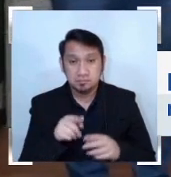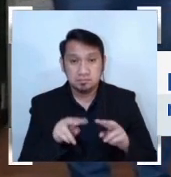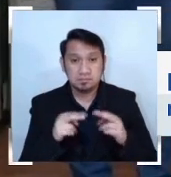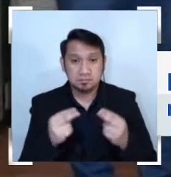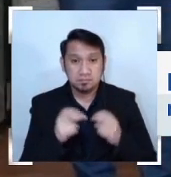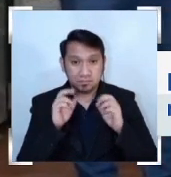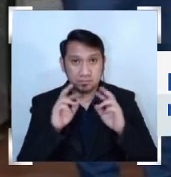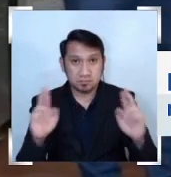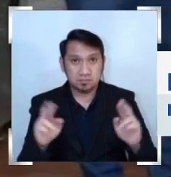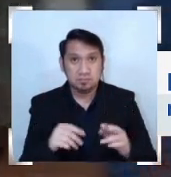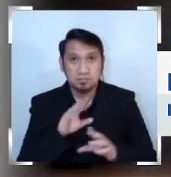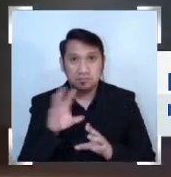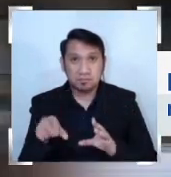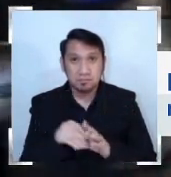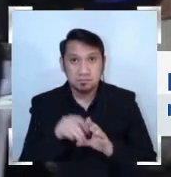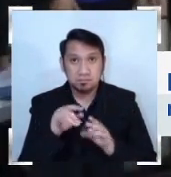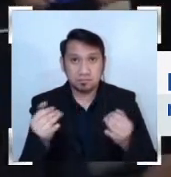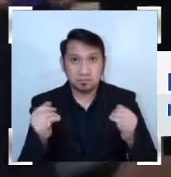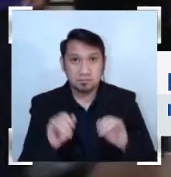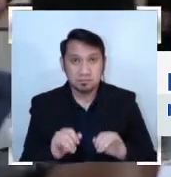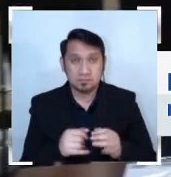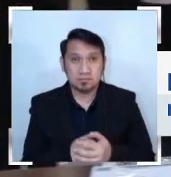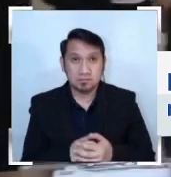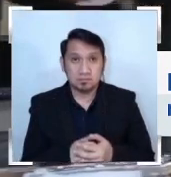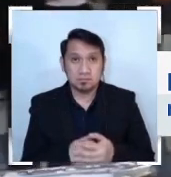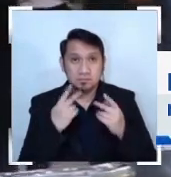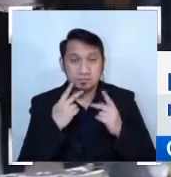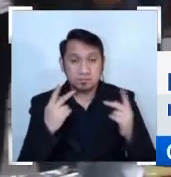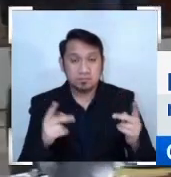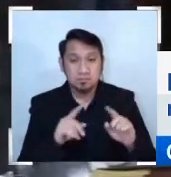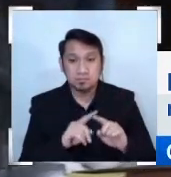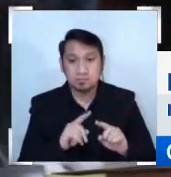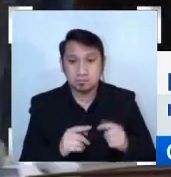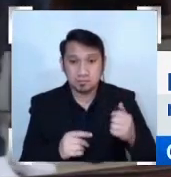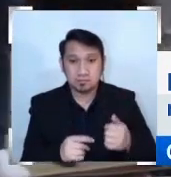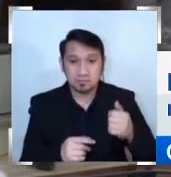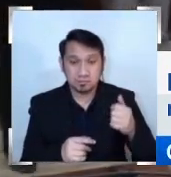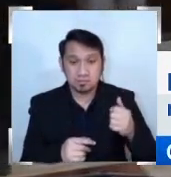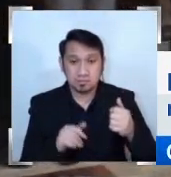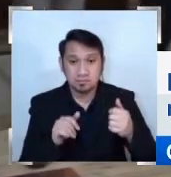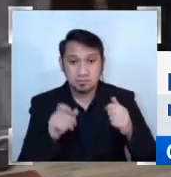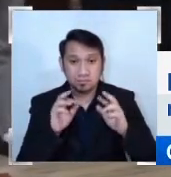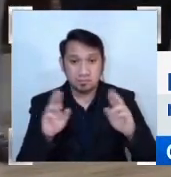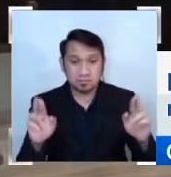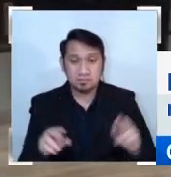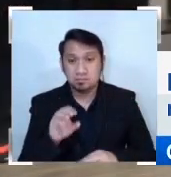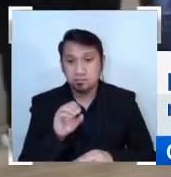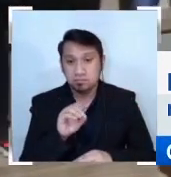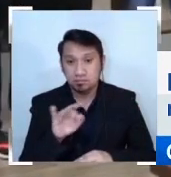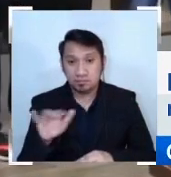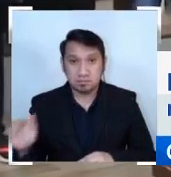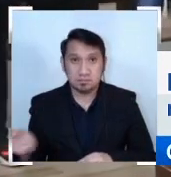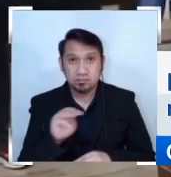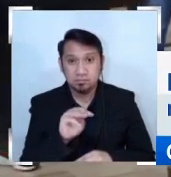matapos madawid sa issue ang elected mayor. Nagproklama na rin ng mga nanalo sa eleksyon sa Ozamis City, Misamis Occidental na sina